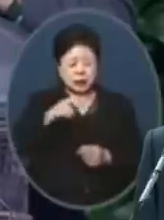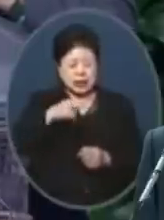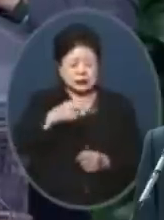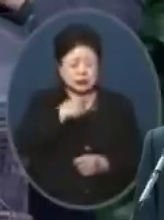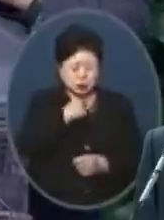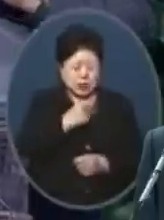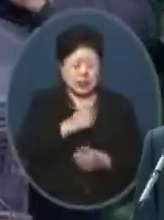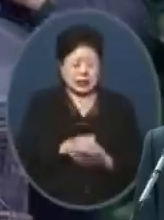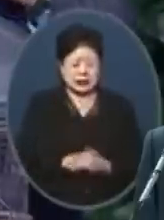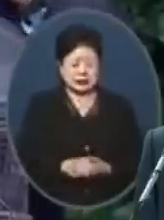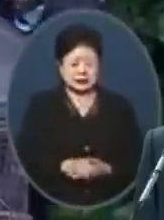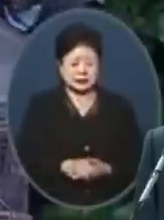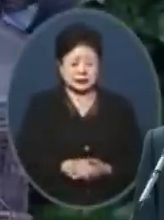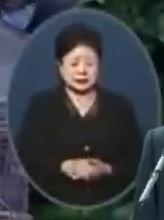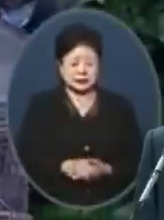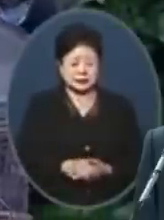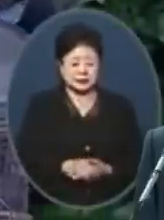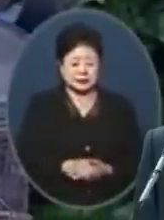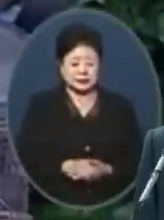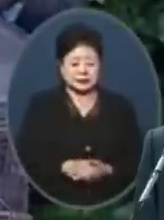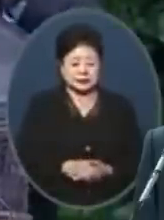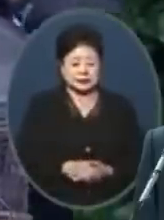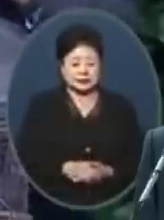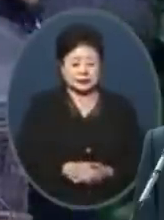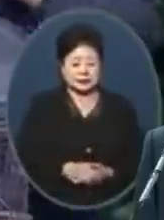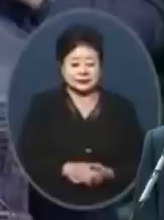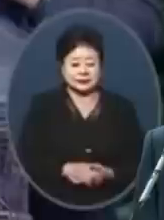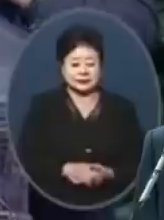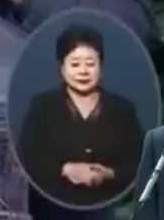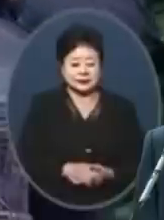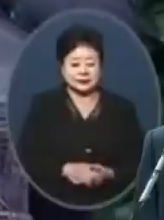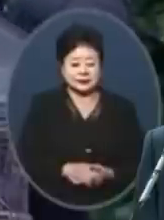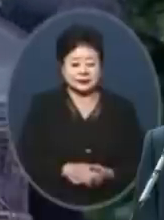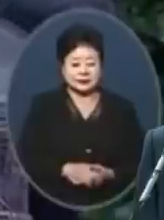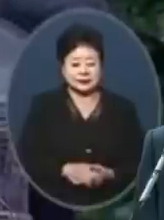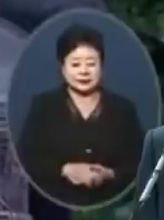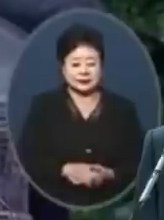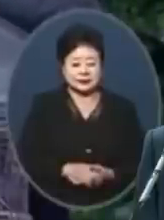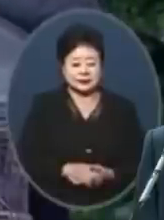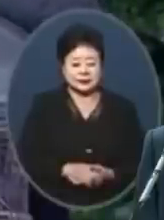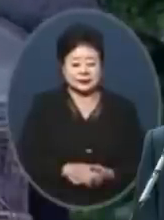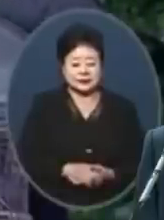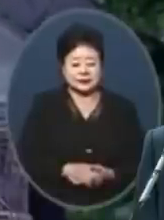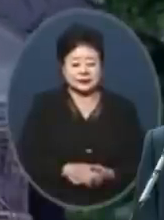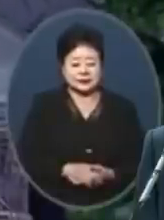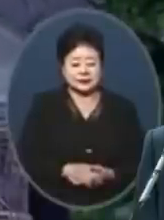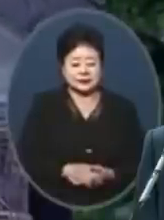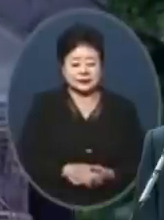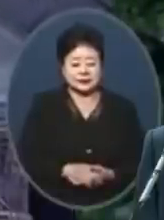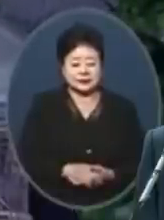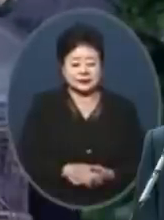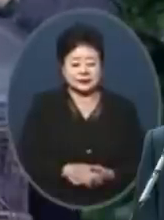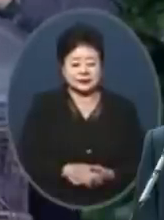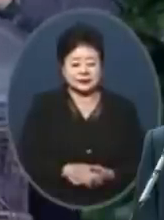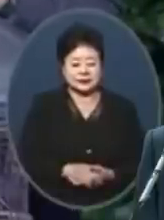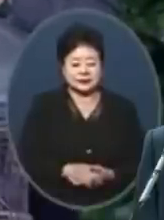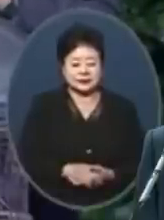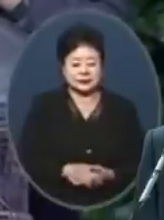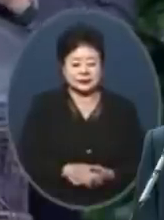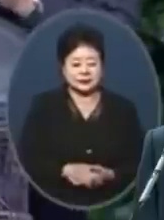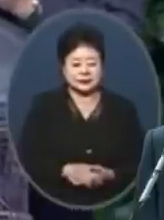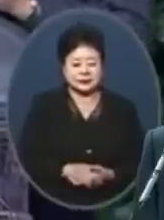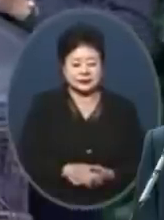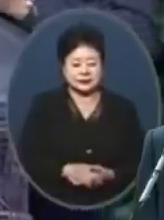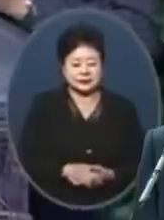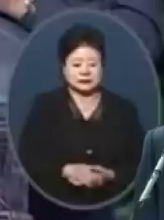좋겠다고 말했습니다. And the children of Israel looking at their circumstances, fear entered their heart and they said, Moses, let's